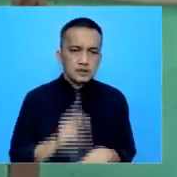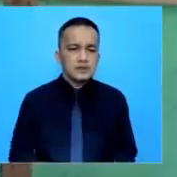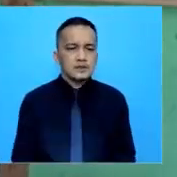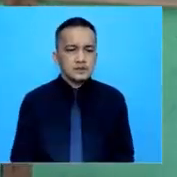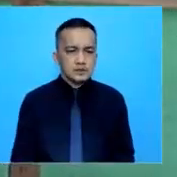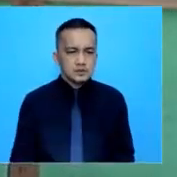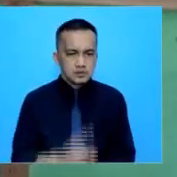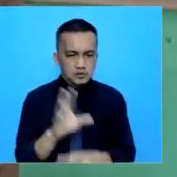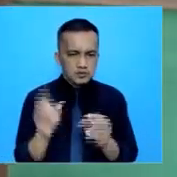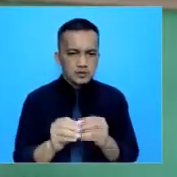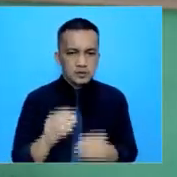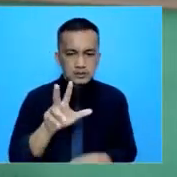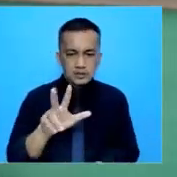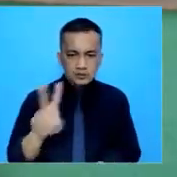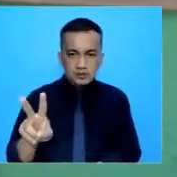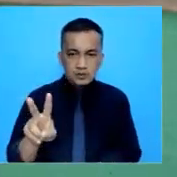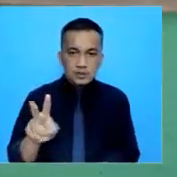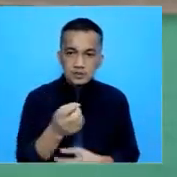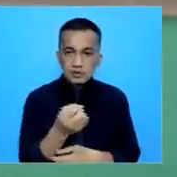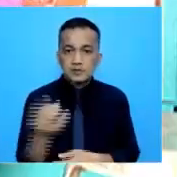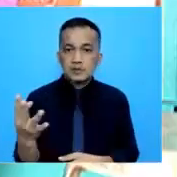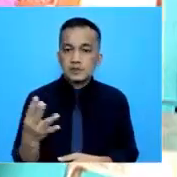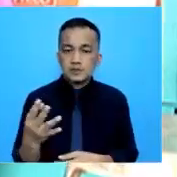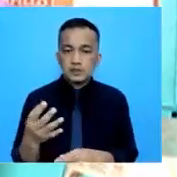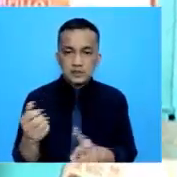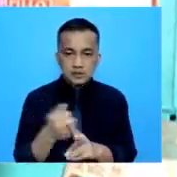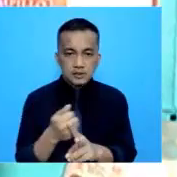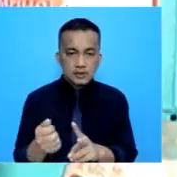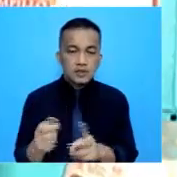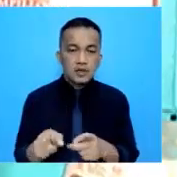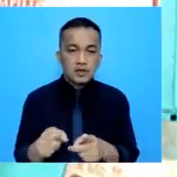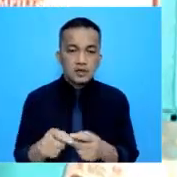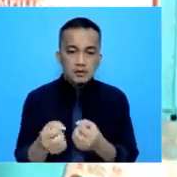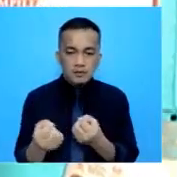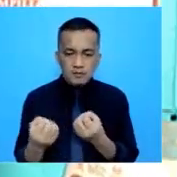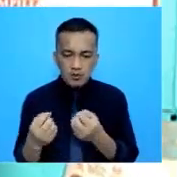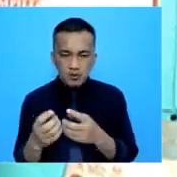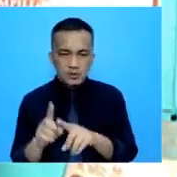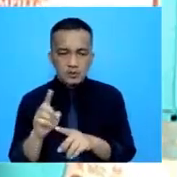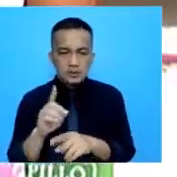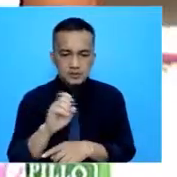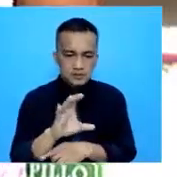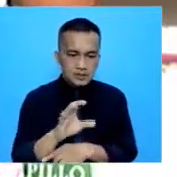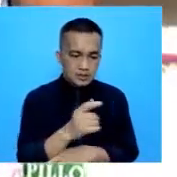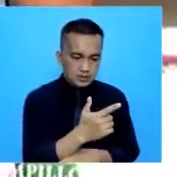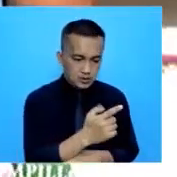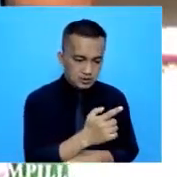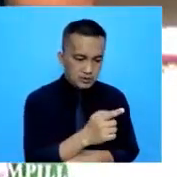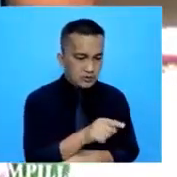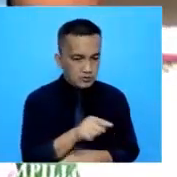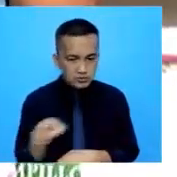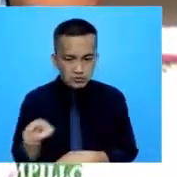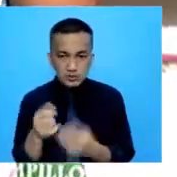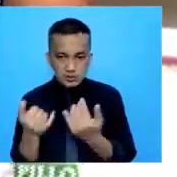sa 32 ang bilang ng mga nabiktima ng paputok simula December 21 hanggang ngayong araw.